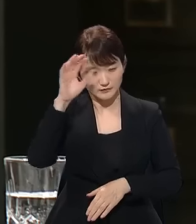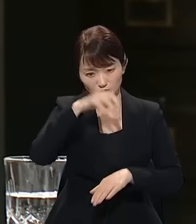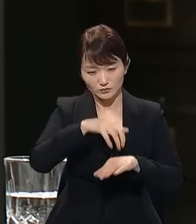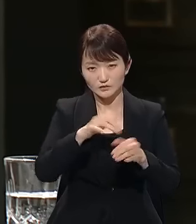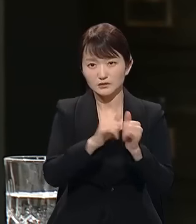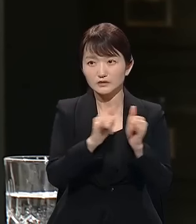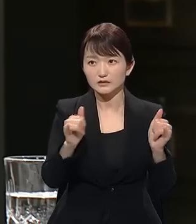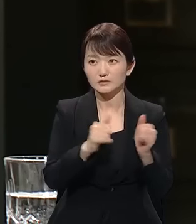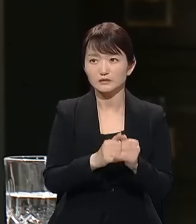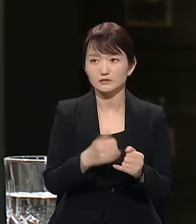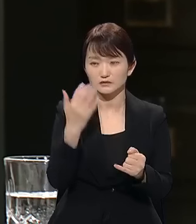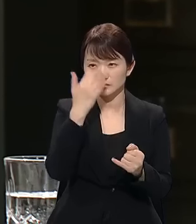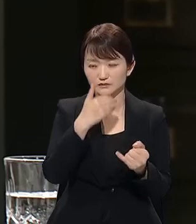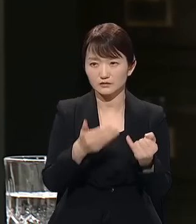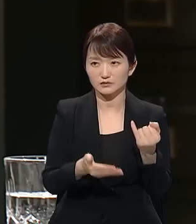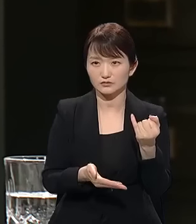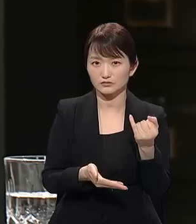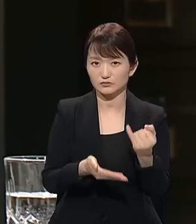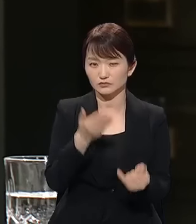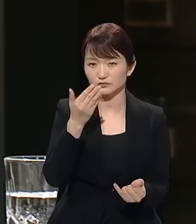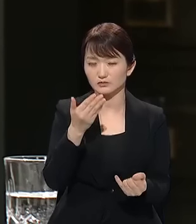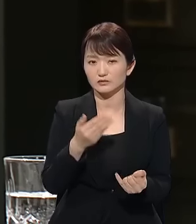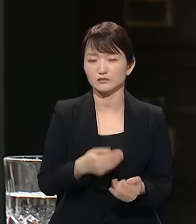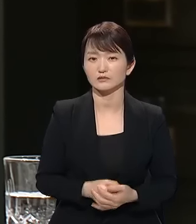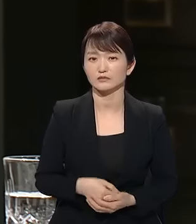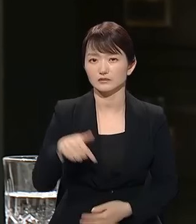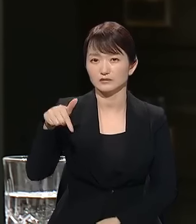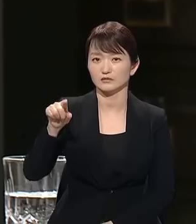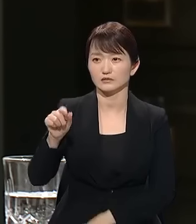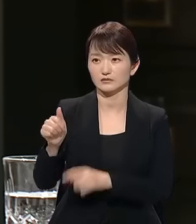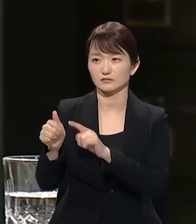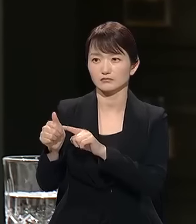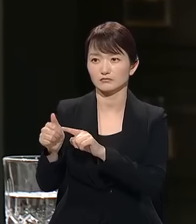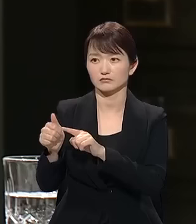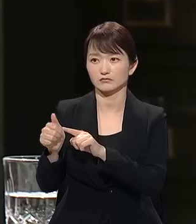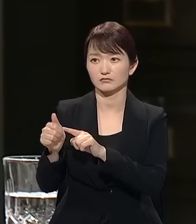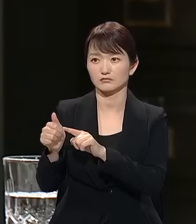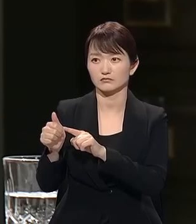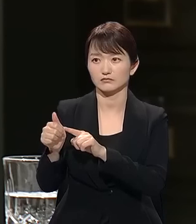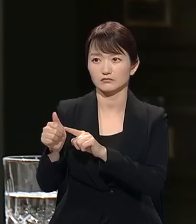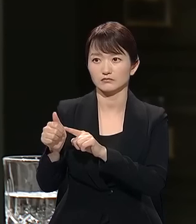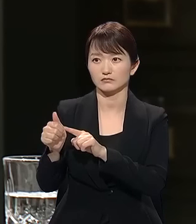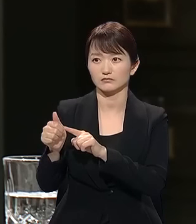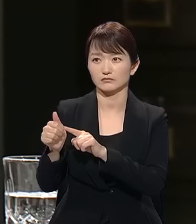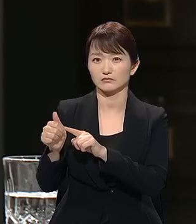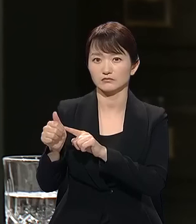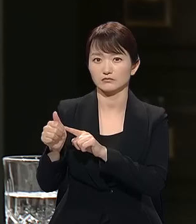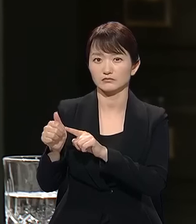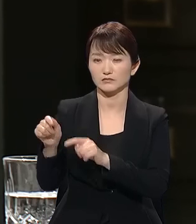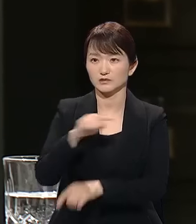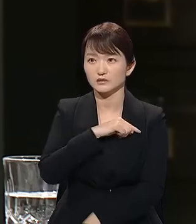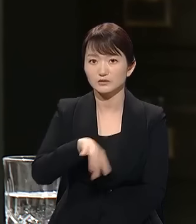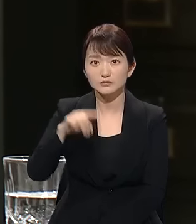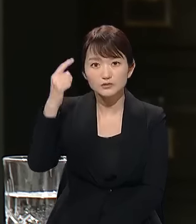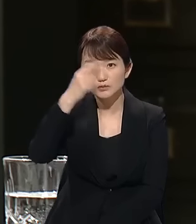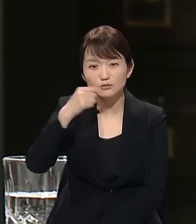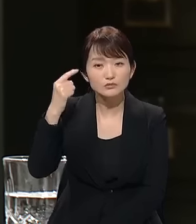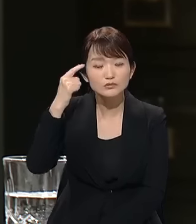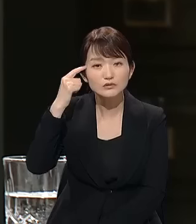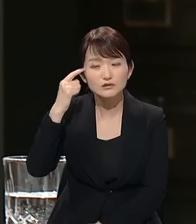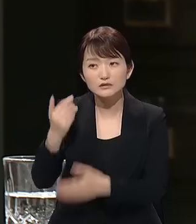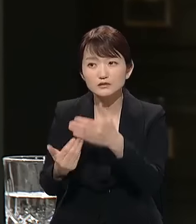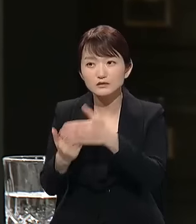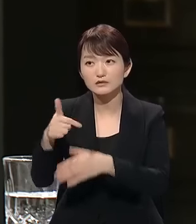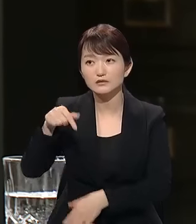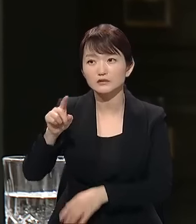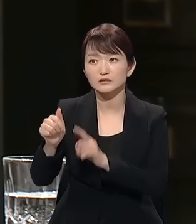뭐 성추행을 했다 이런 보도가 나왔거든요. 자, 강영욱 씨 맨 먼저 생각나는 얼굴은 강영욱 씨잖아요. 강영욱